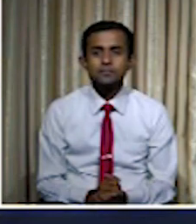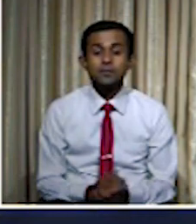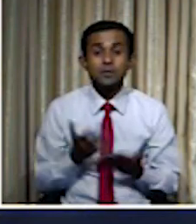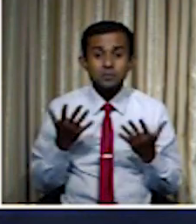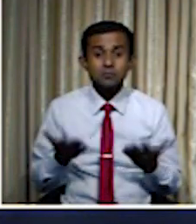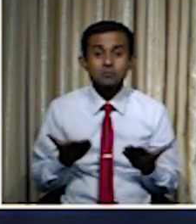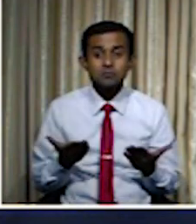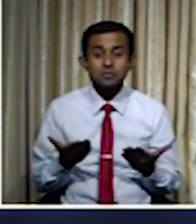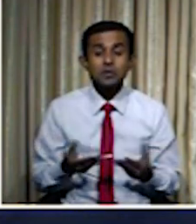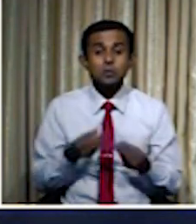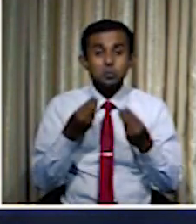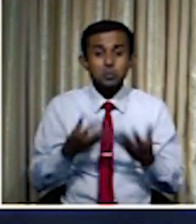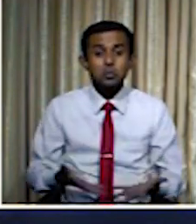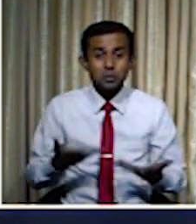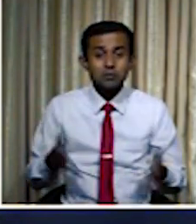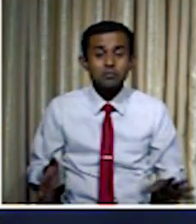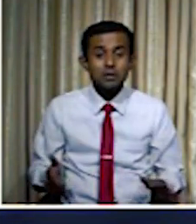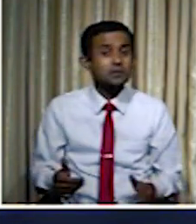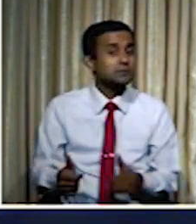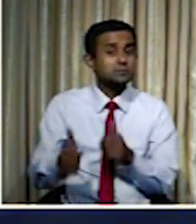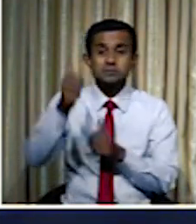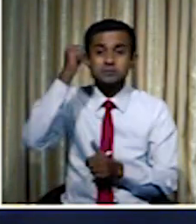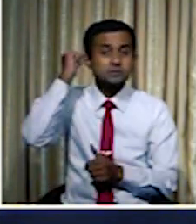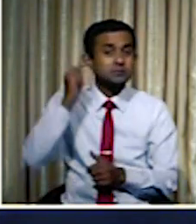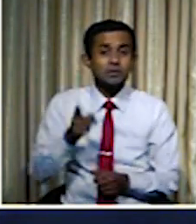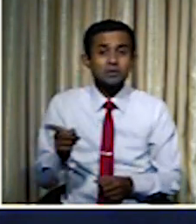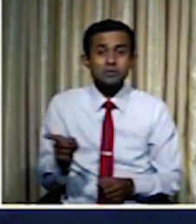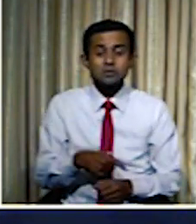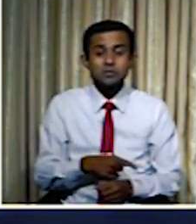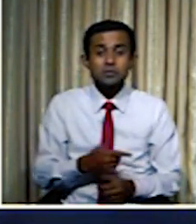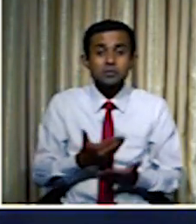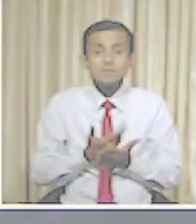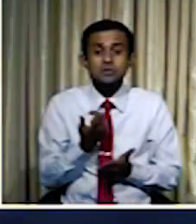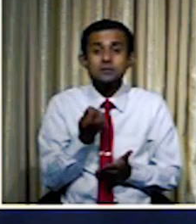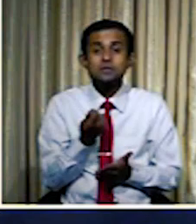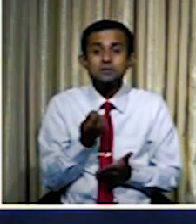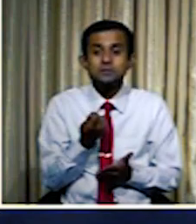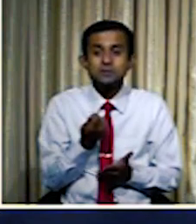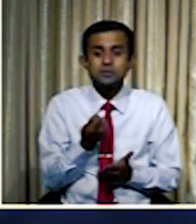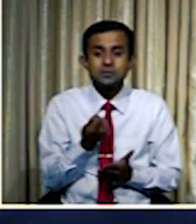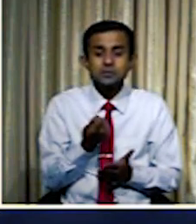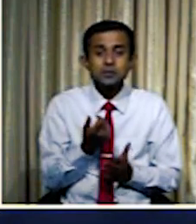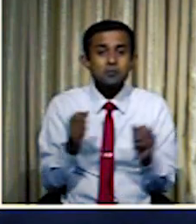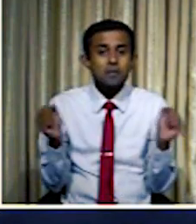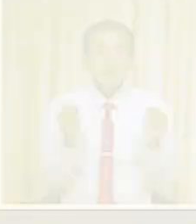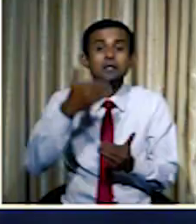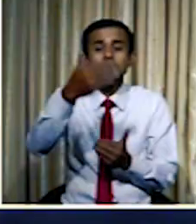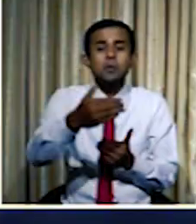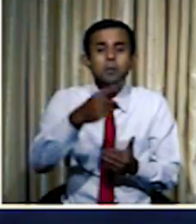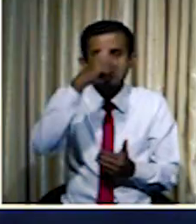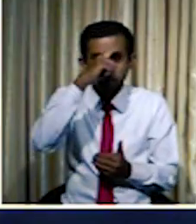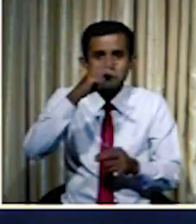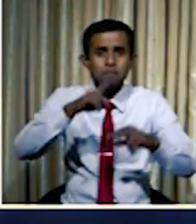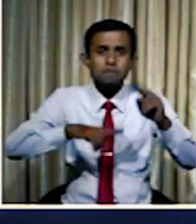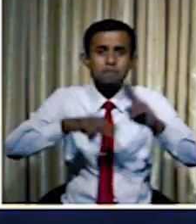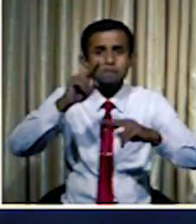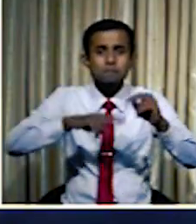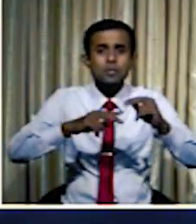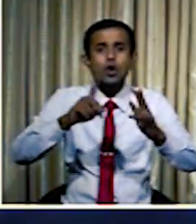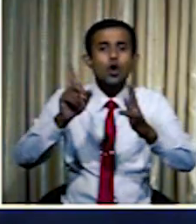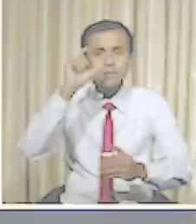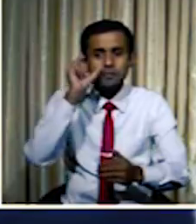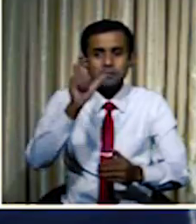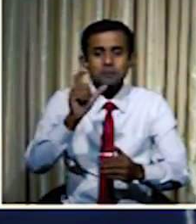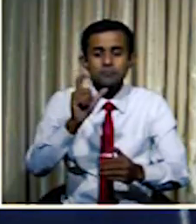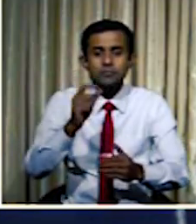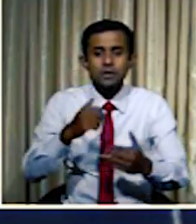මෙච්චර කඩා වැටිලා තිබුණේ නැහැ ඉතිහාසයේ කිසි දවසක අපේ අතේ තියෙන සංචිත. මම මේක බය කරන්න කියනවා නෙමෙයි. පෙබරවාරි ඉඳලා ඔක්තෝබර්